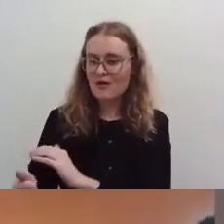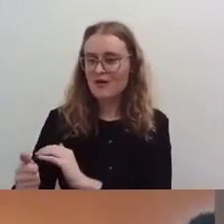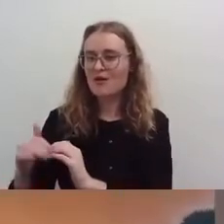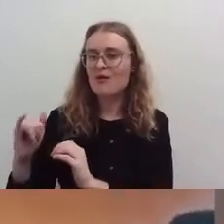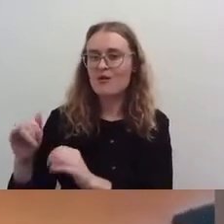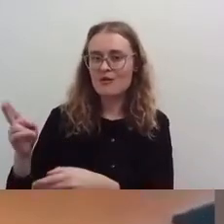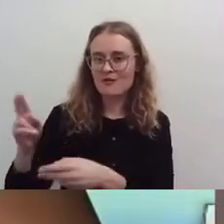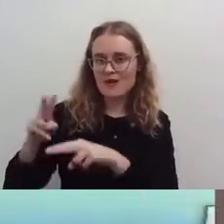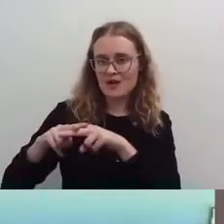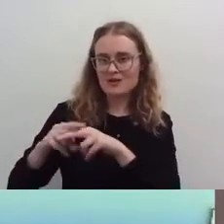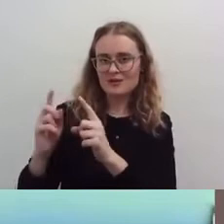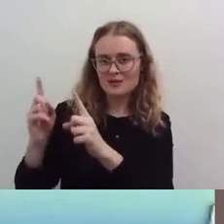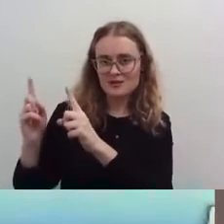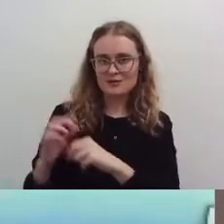saugu.